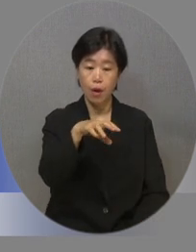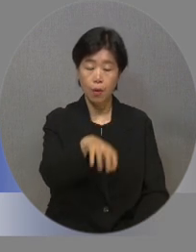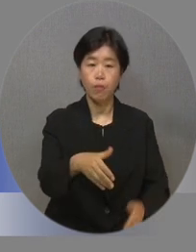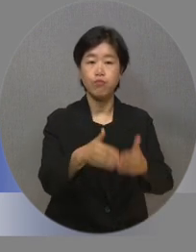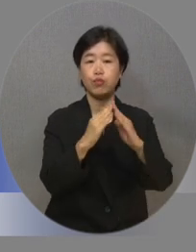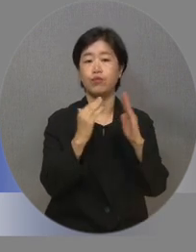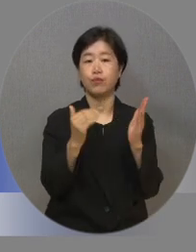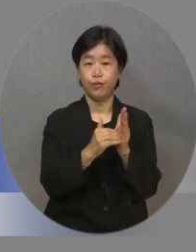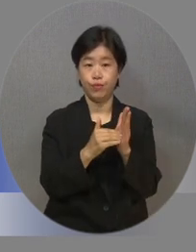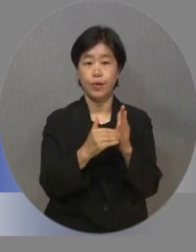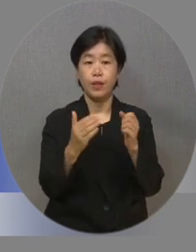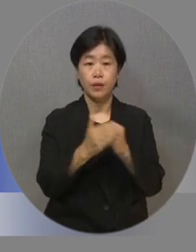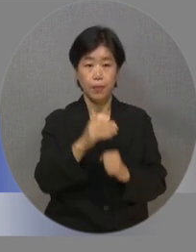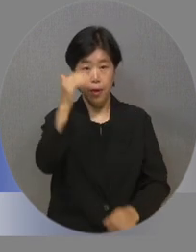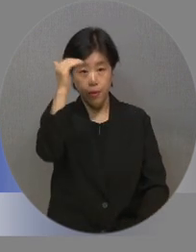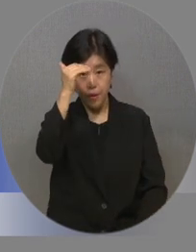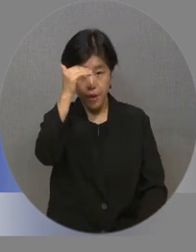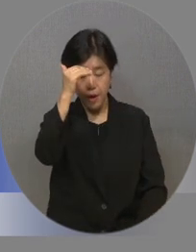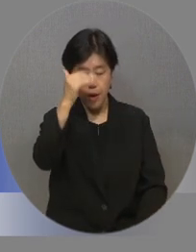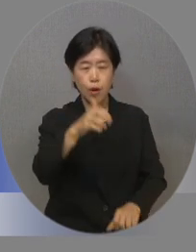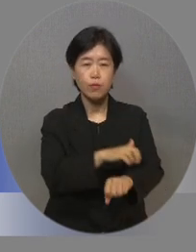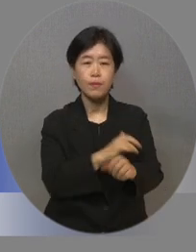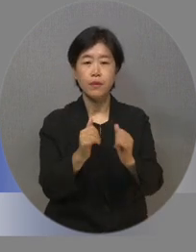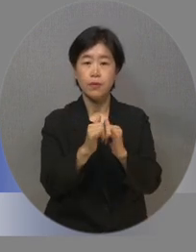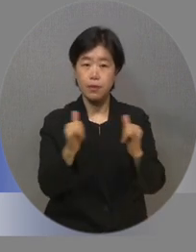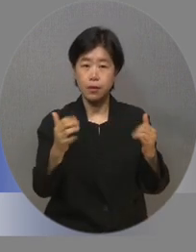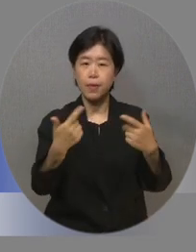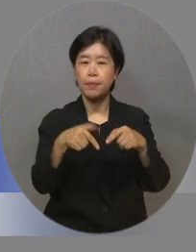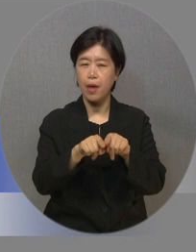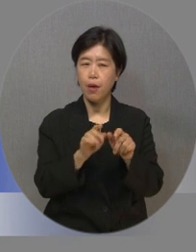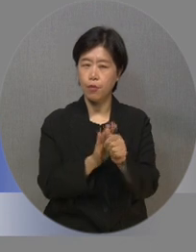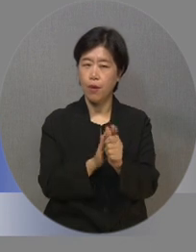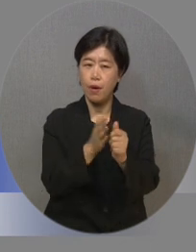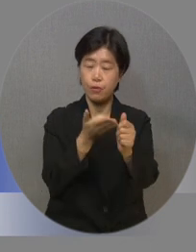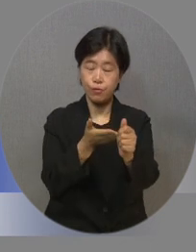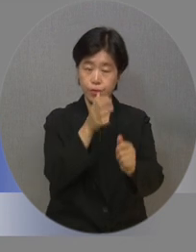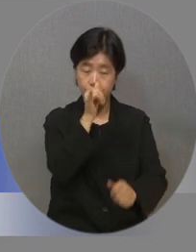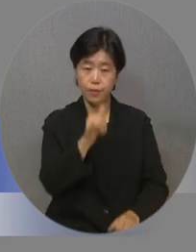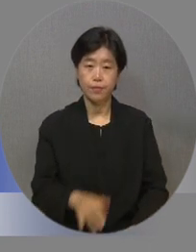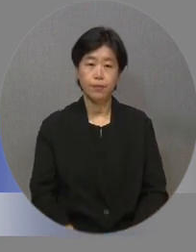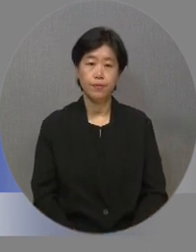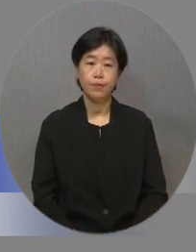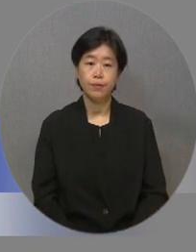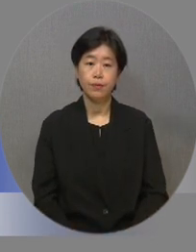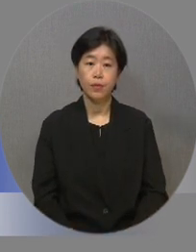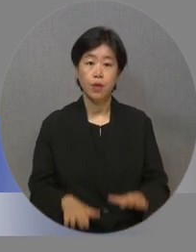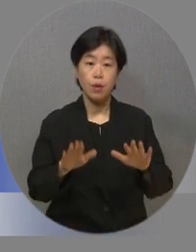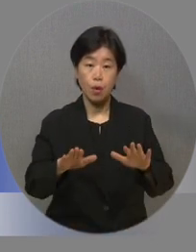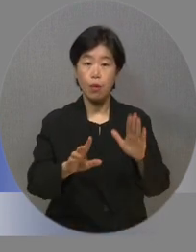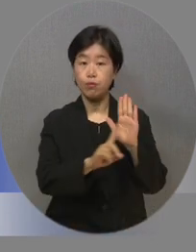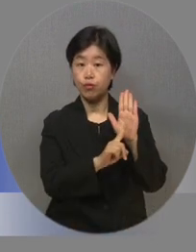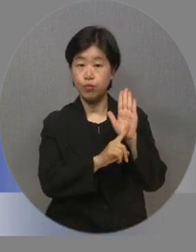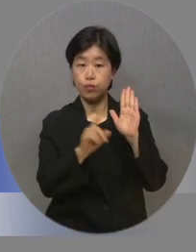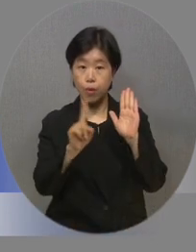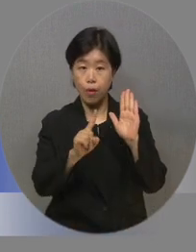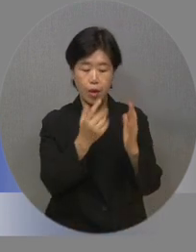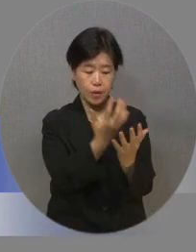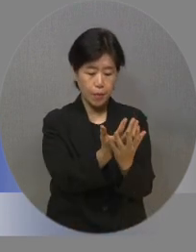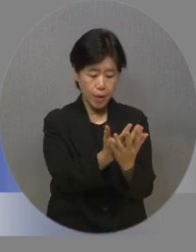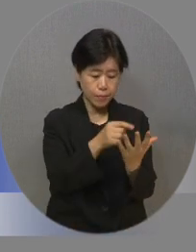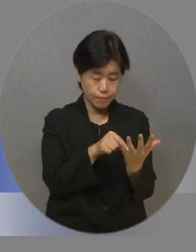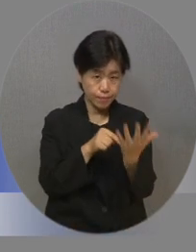완료돼 관광 치약 계층이 함께하는 관광지로 각광받고 있다고 합니다 금번 공모는 서면